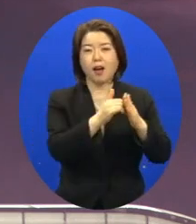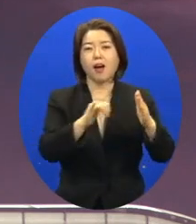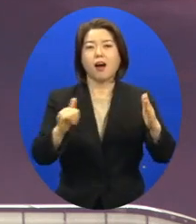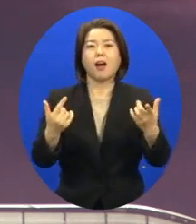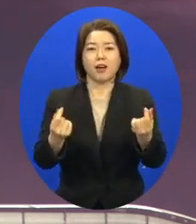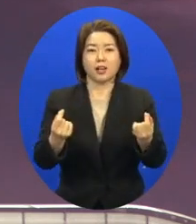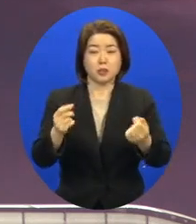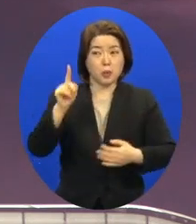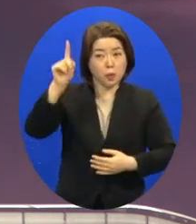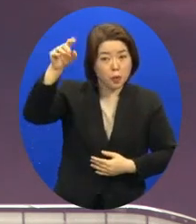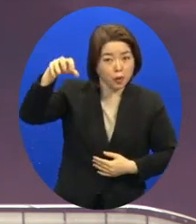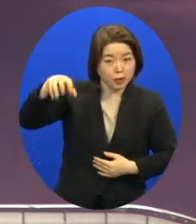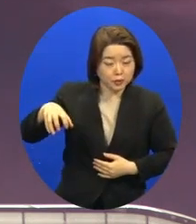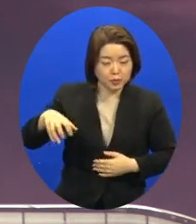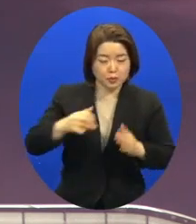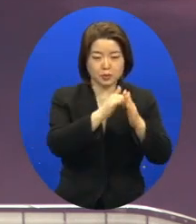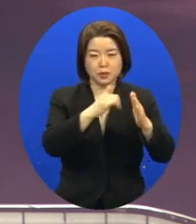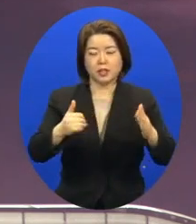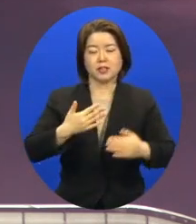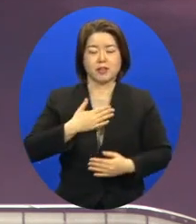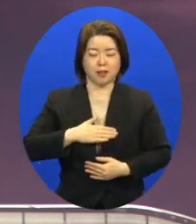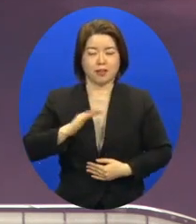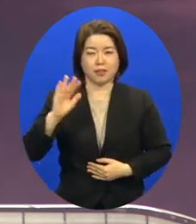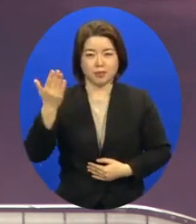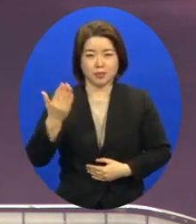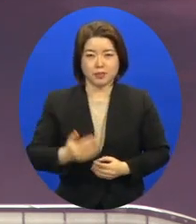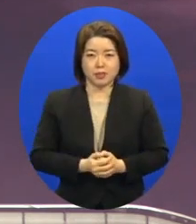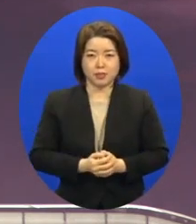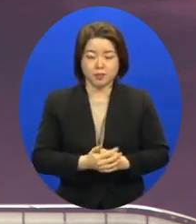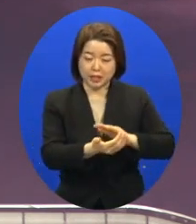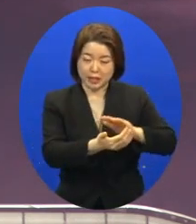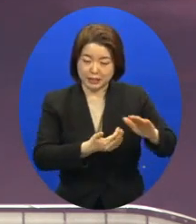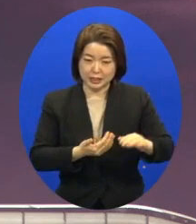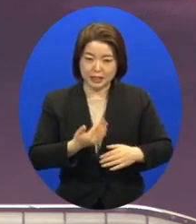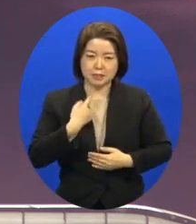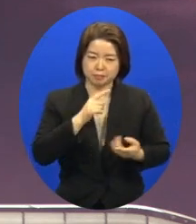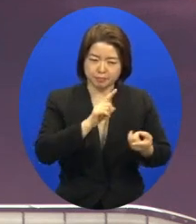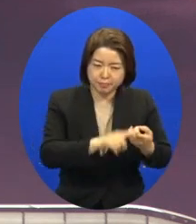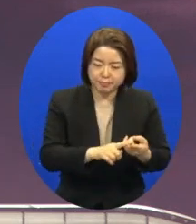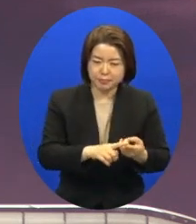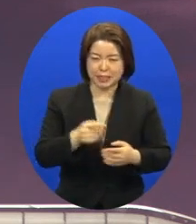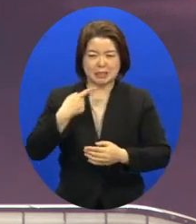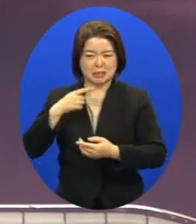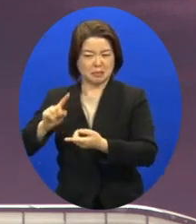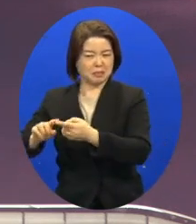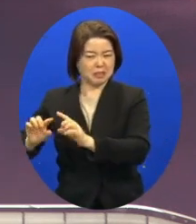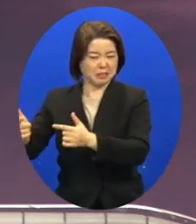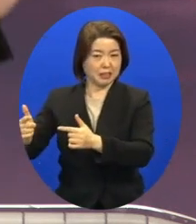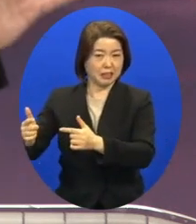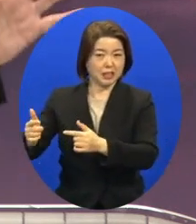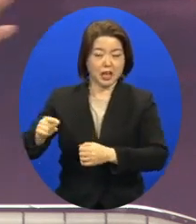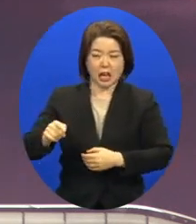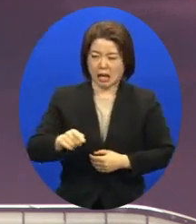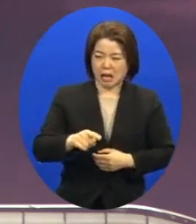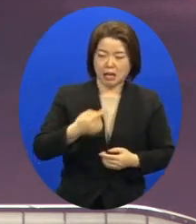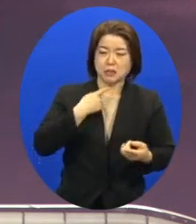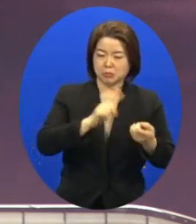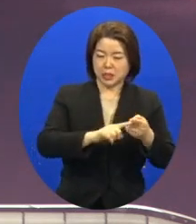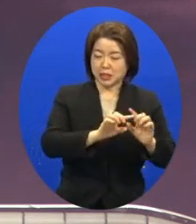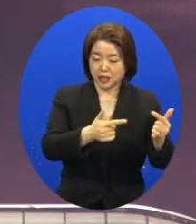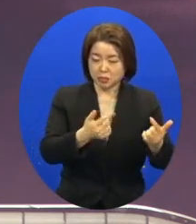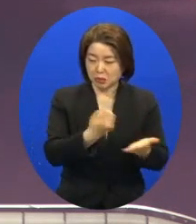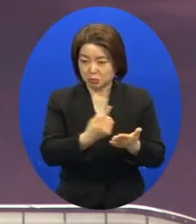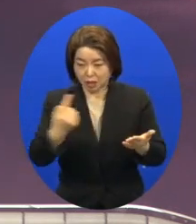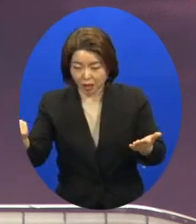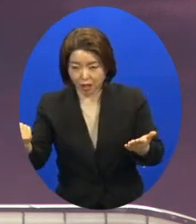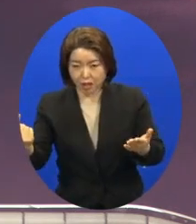천국 가족이라는 걸 알게 되었습니다. 그전에는 마음에 드는 사람, 마음에 안 드는 사람, 마음에 안 들면 떠나고 이렇게